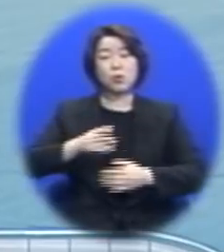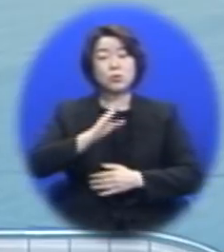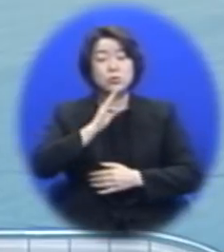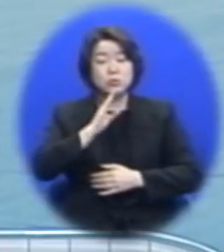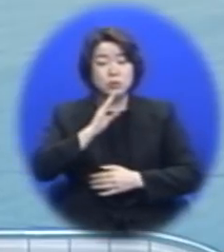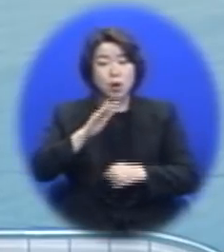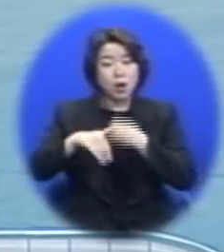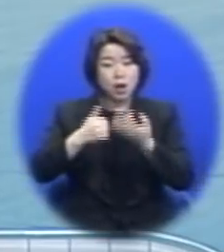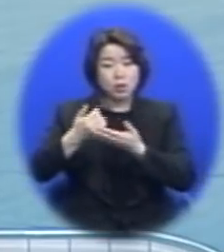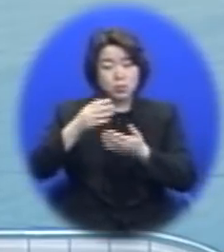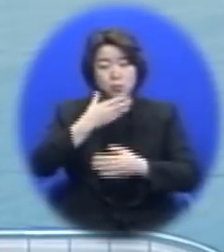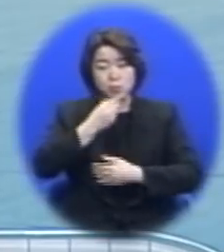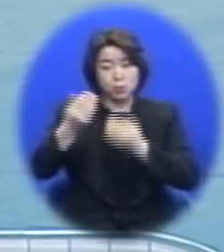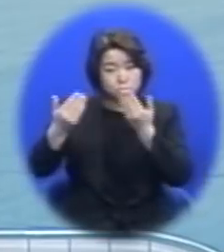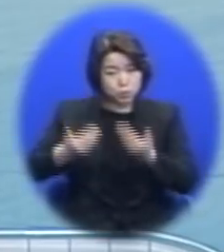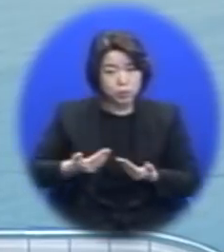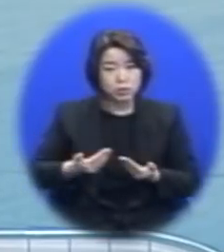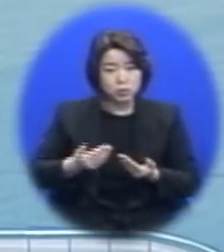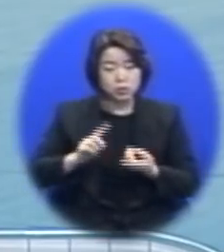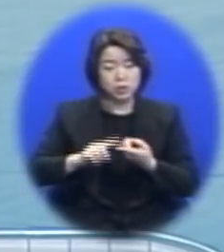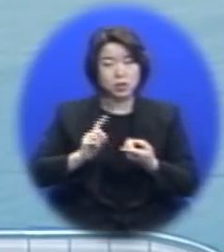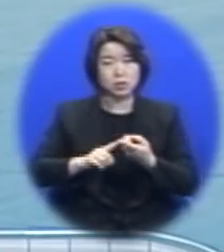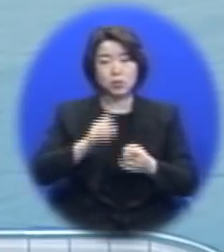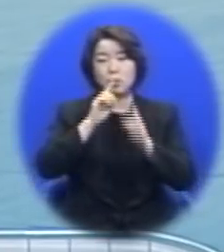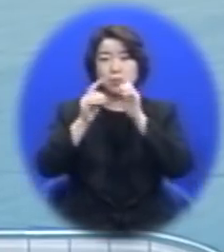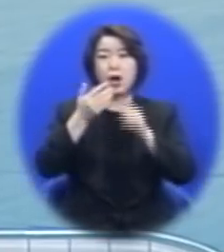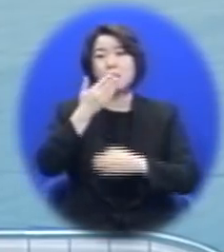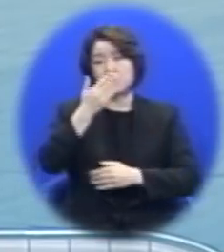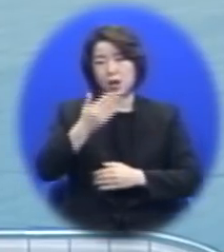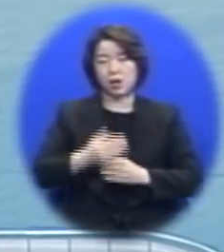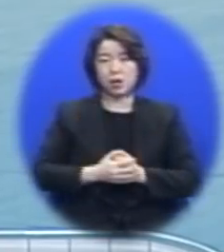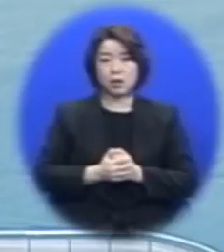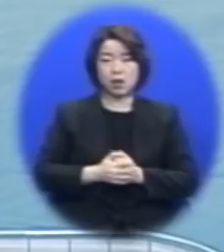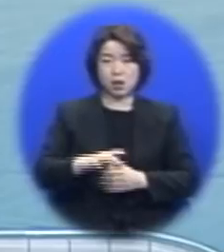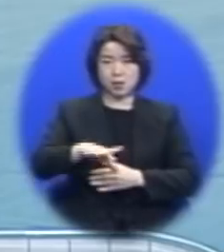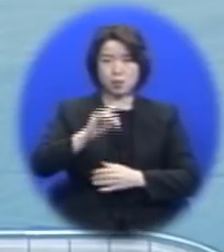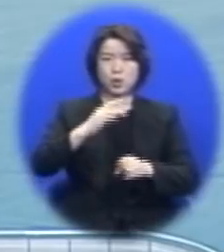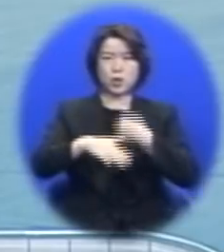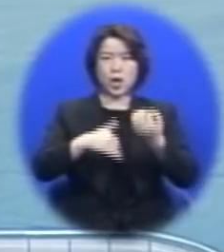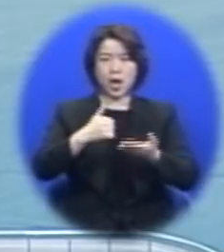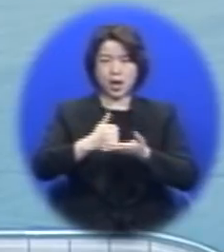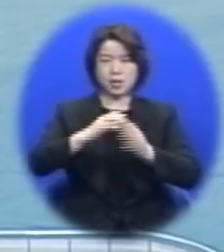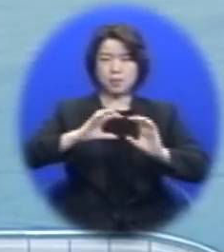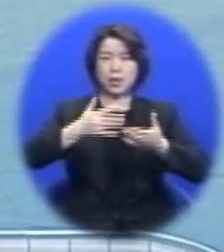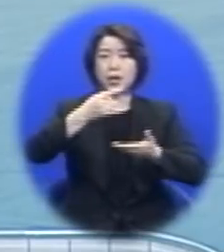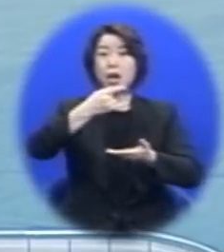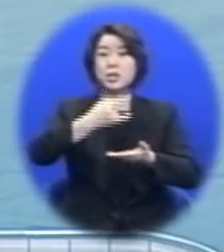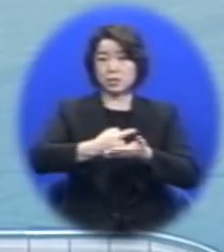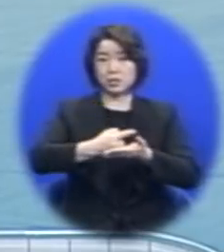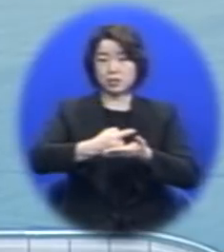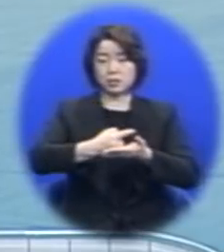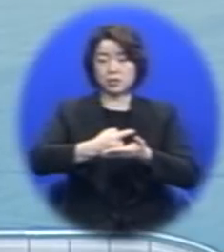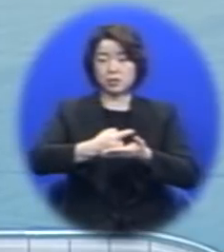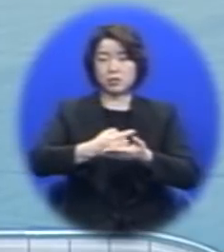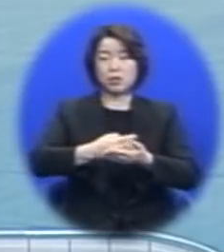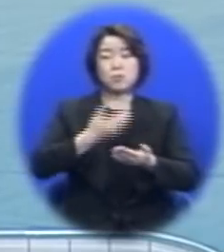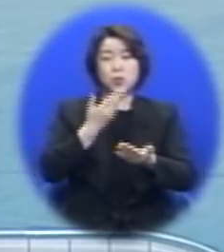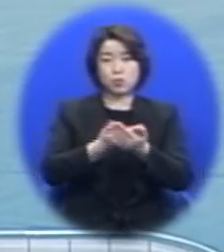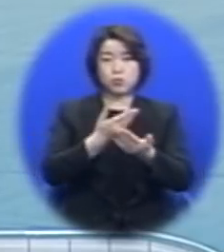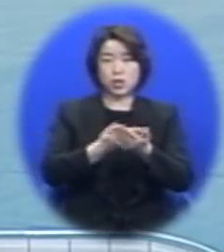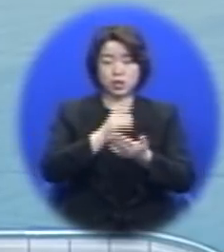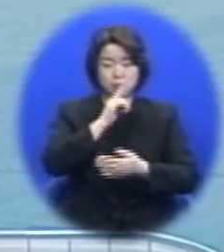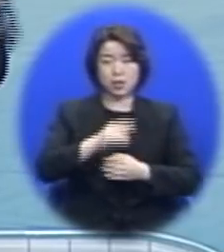주시는지 그것도 말할 수 있어야 되잖아요. 먼저 하나님의 나라와 의를 구하라. 그래서 새벽기도회